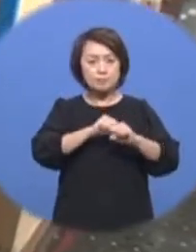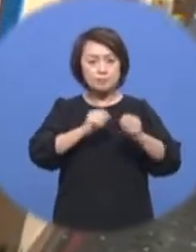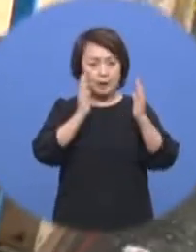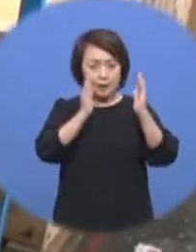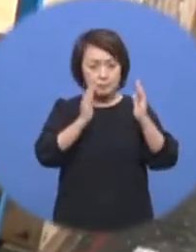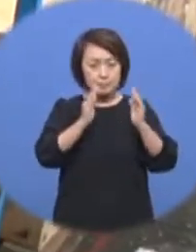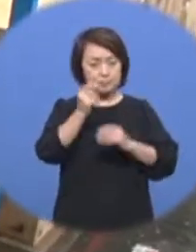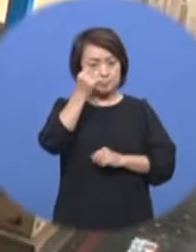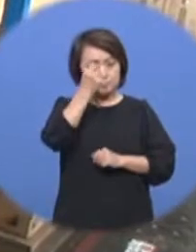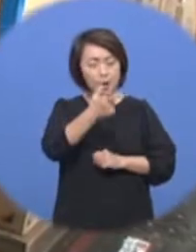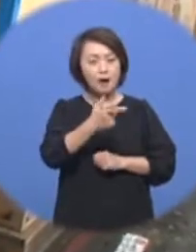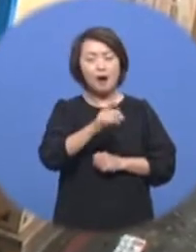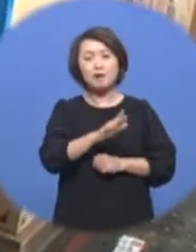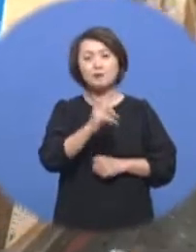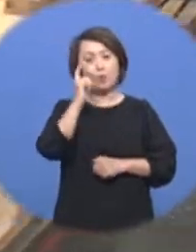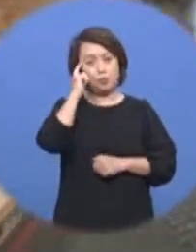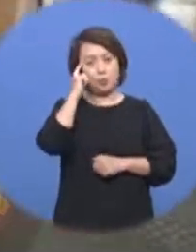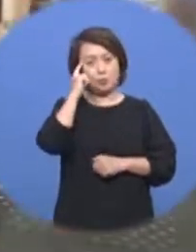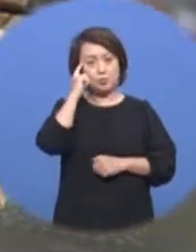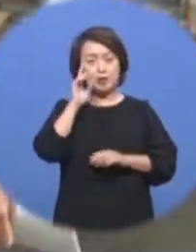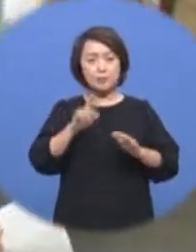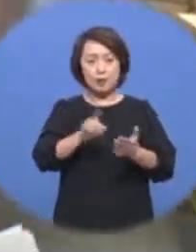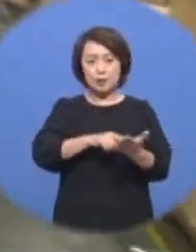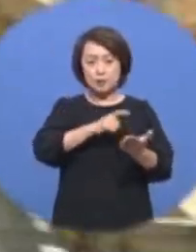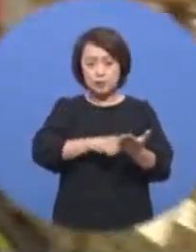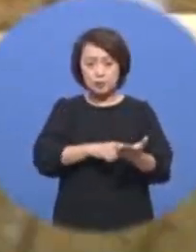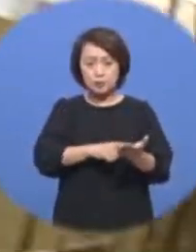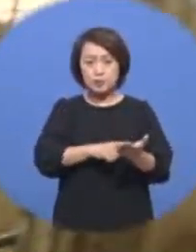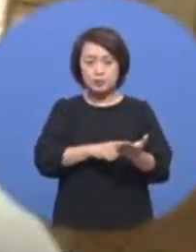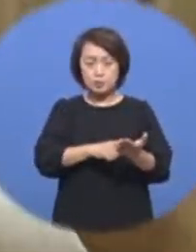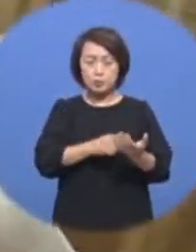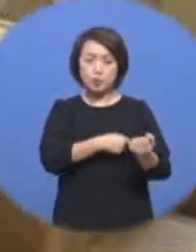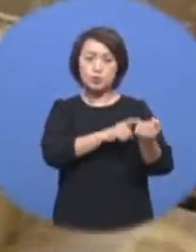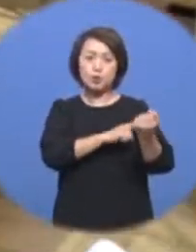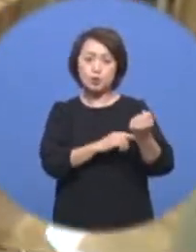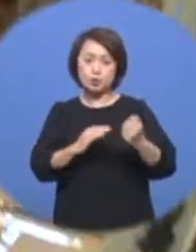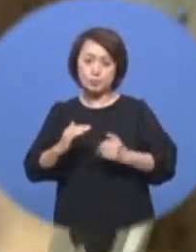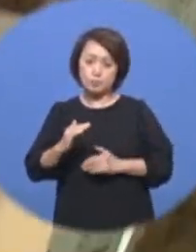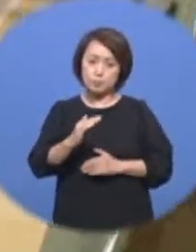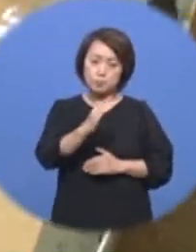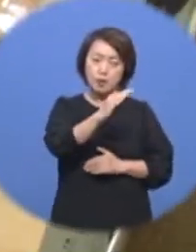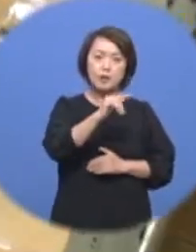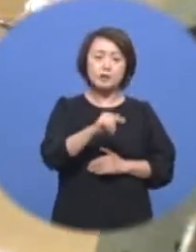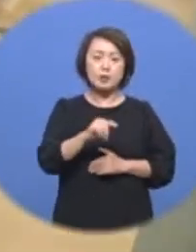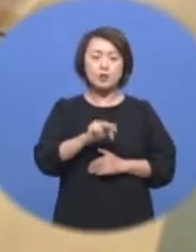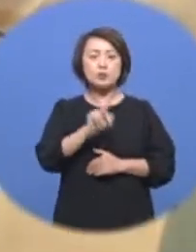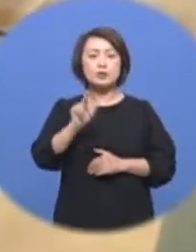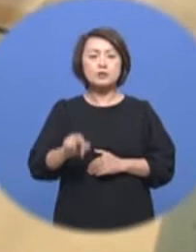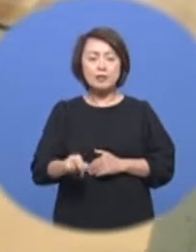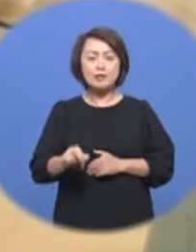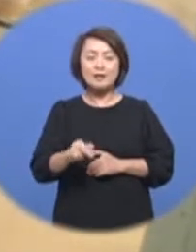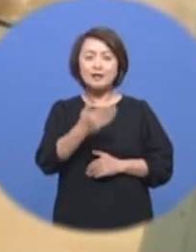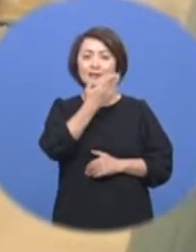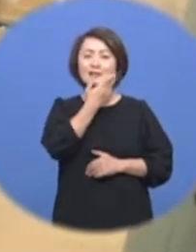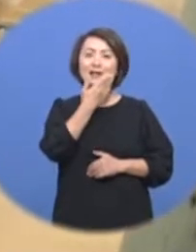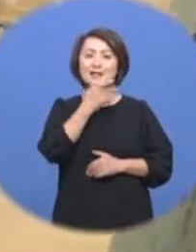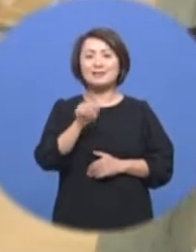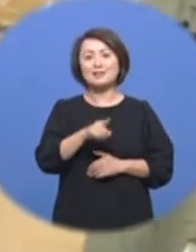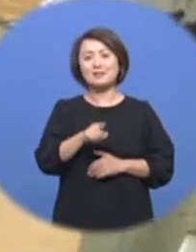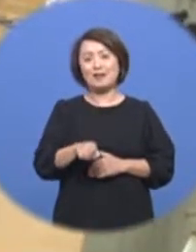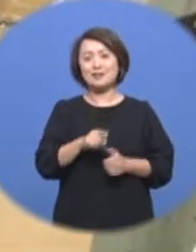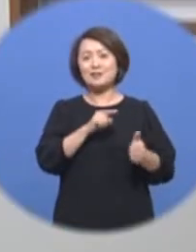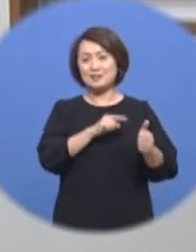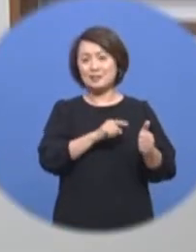ます。今では処理能力も上がりまして、このセンターでは重要な戦力というふうになっております